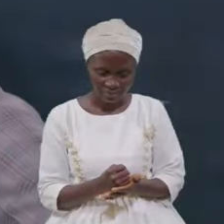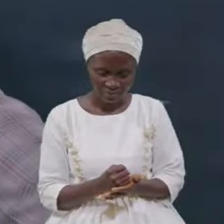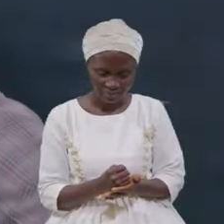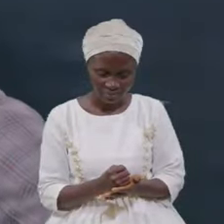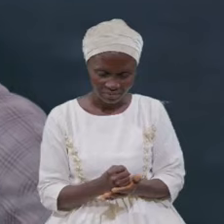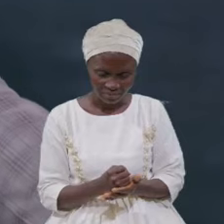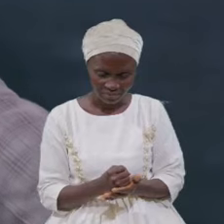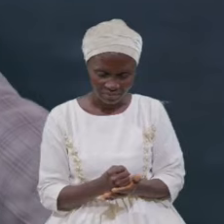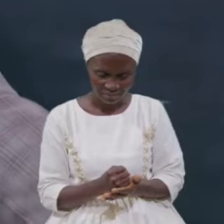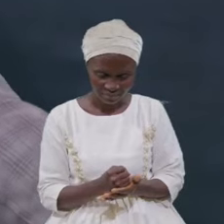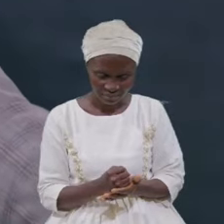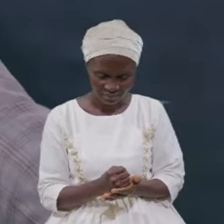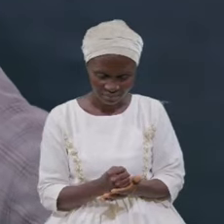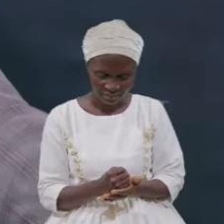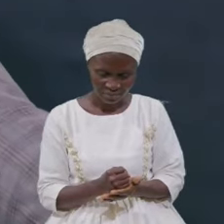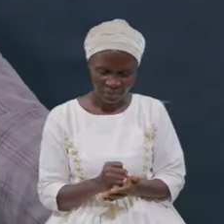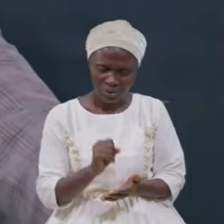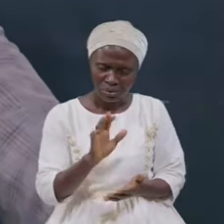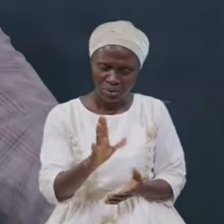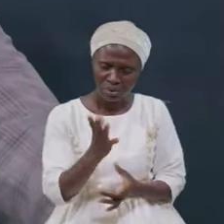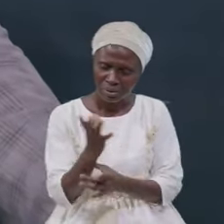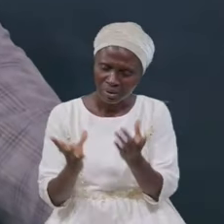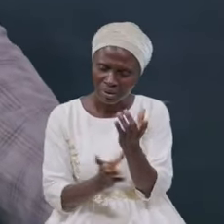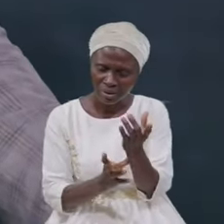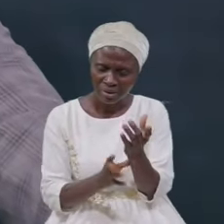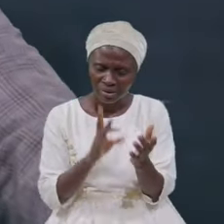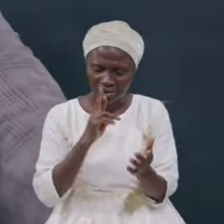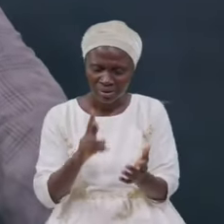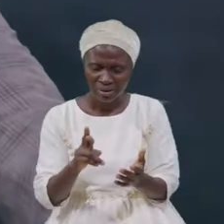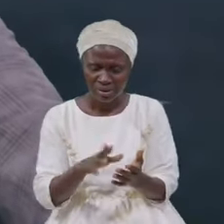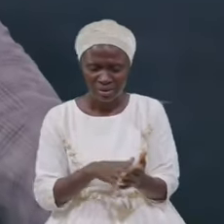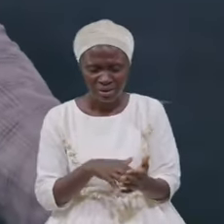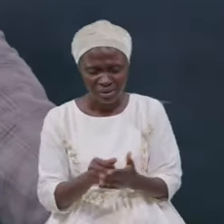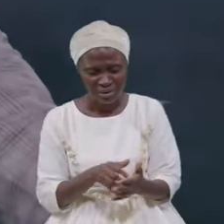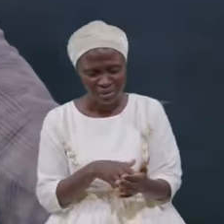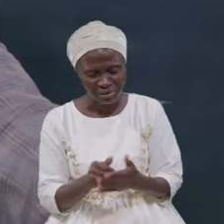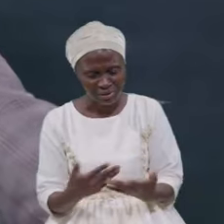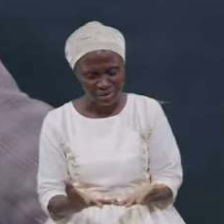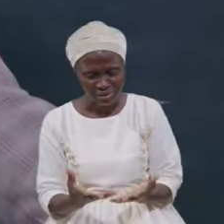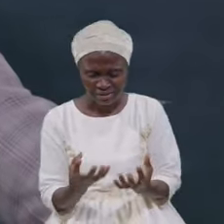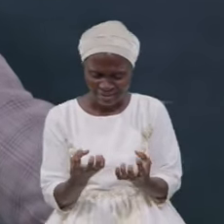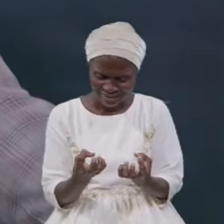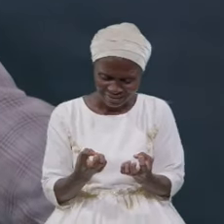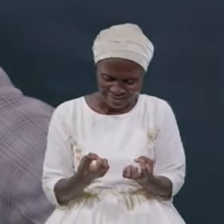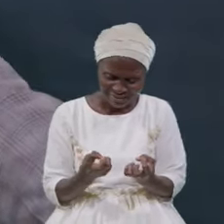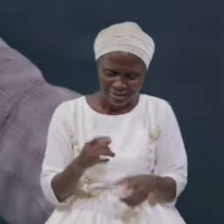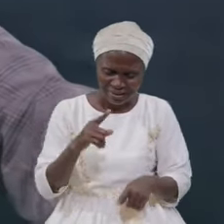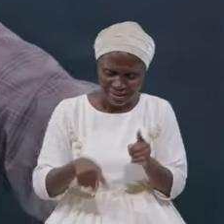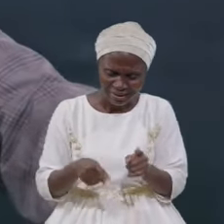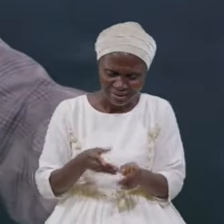Tes mains sont desséchées. Tu n'arrives pas à tirer la main. Tu n'arrives pas à lever la main.